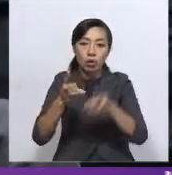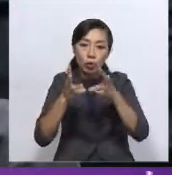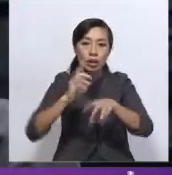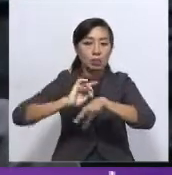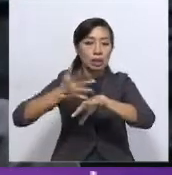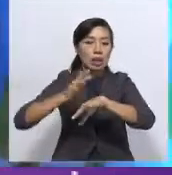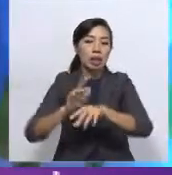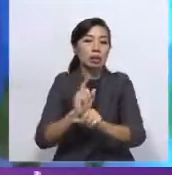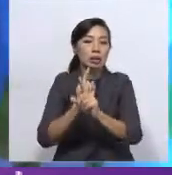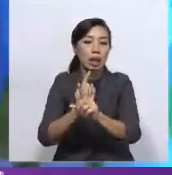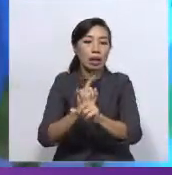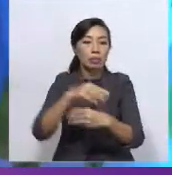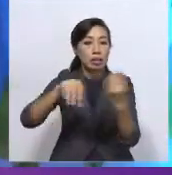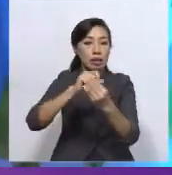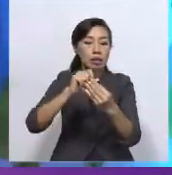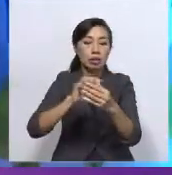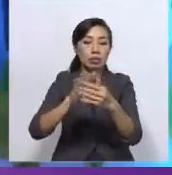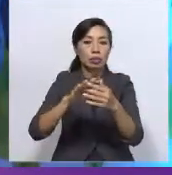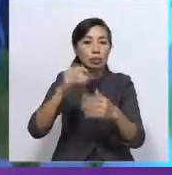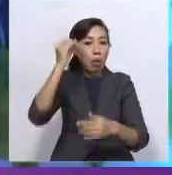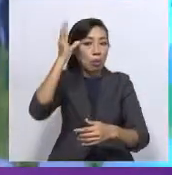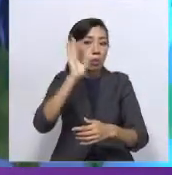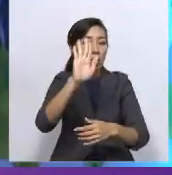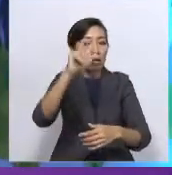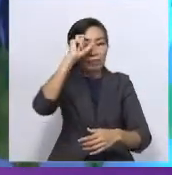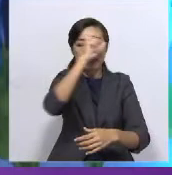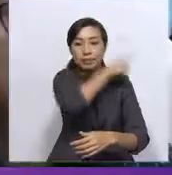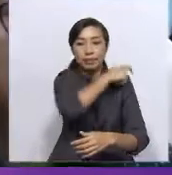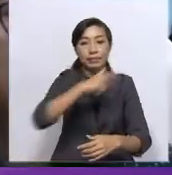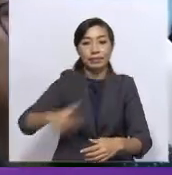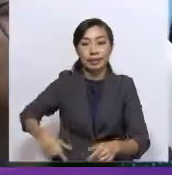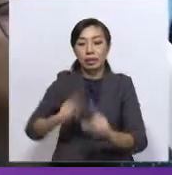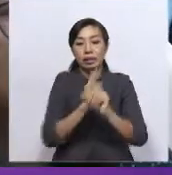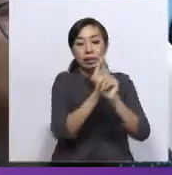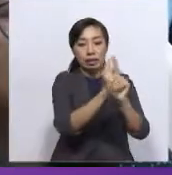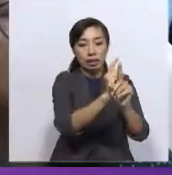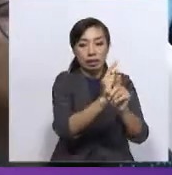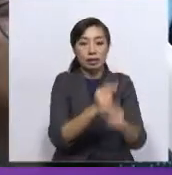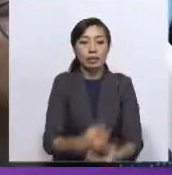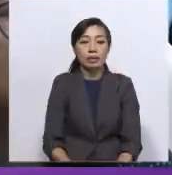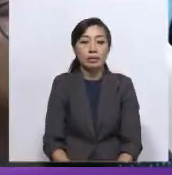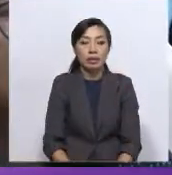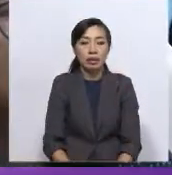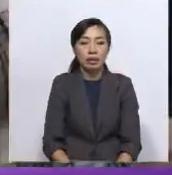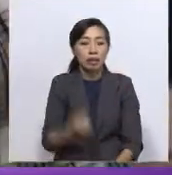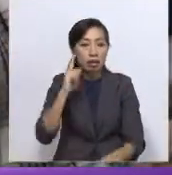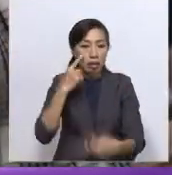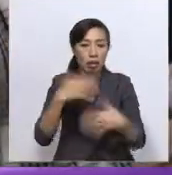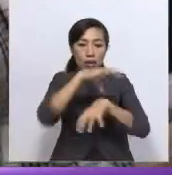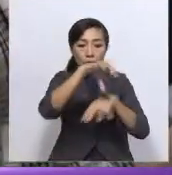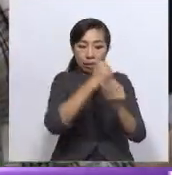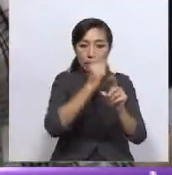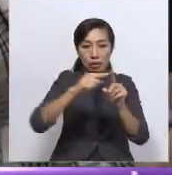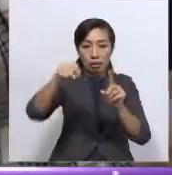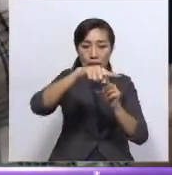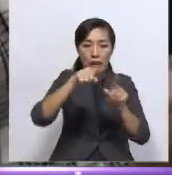ตามแนวทางศาสตร์พระราชาของพระบาทสมเด็จพระปรมินทรมหาภูมิพลอดุลยเดชบรมนาถบพิตรรวมถึงเพื่อให้หน่วยงานทุกภาคส่ว